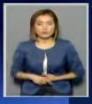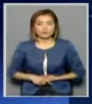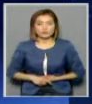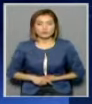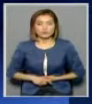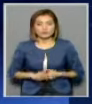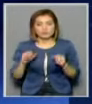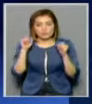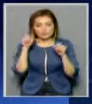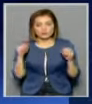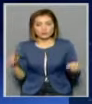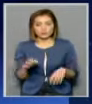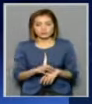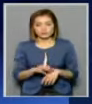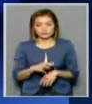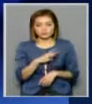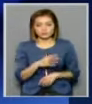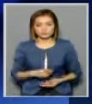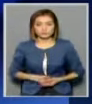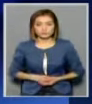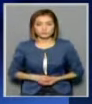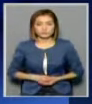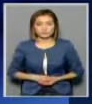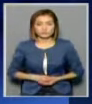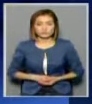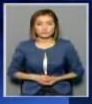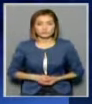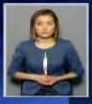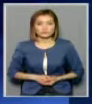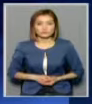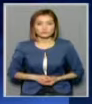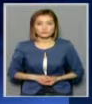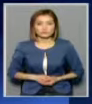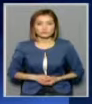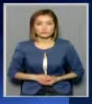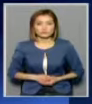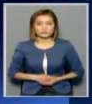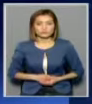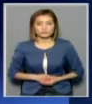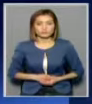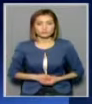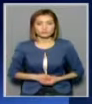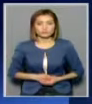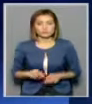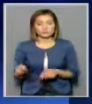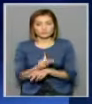мал қойлар ауырған, барлығы 199 бас. Осылардың